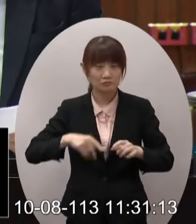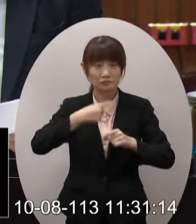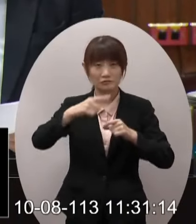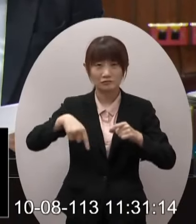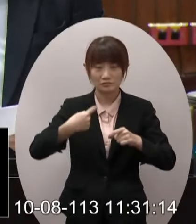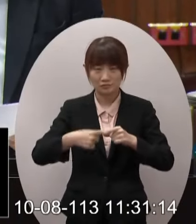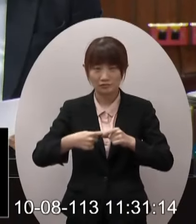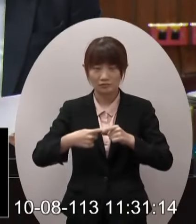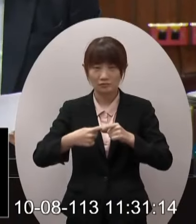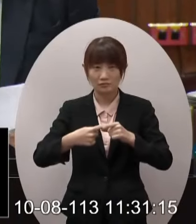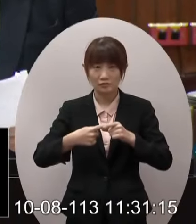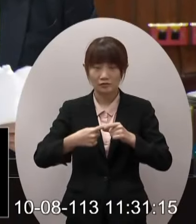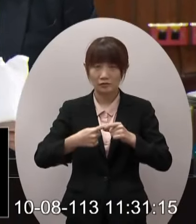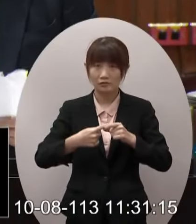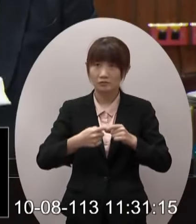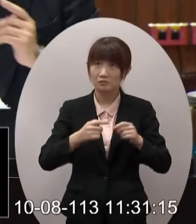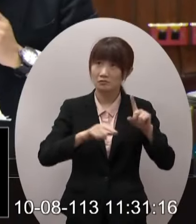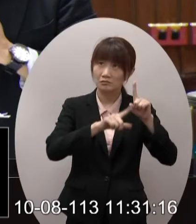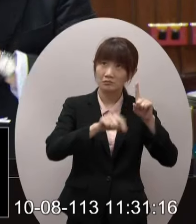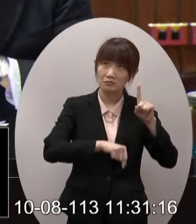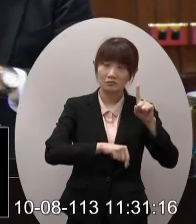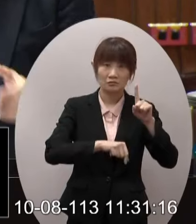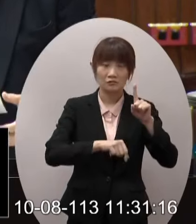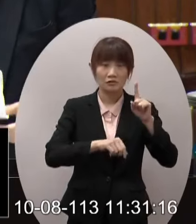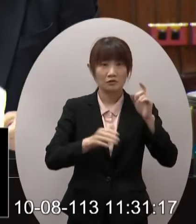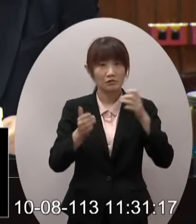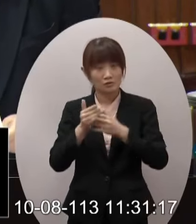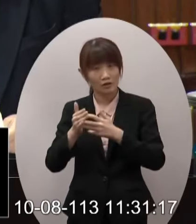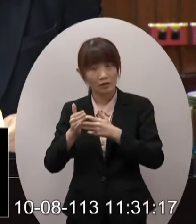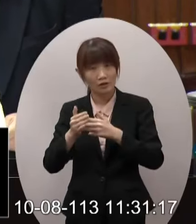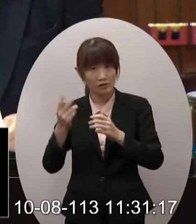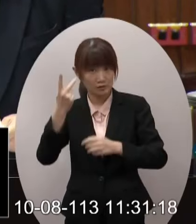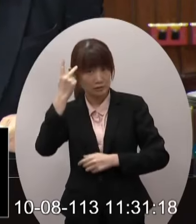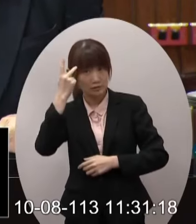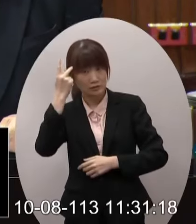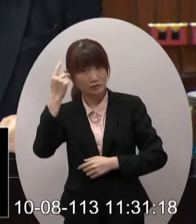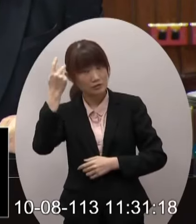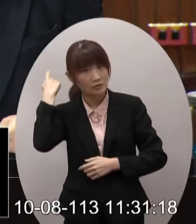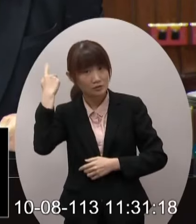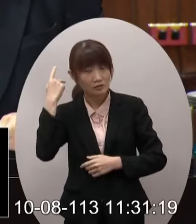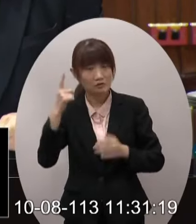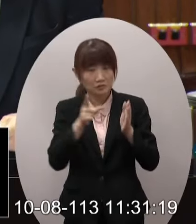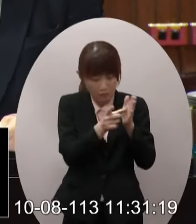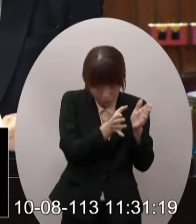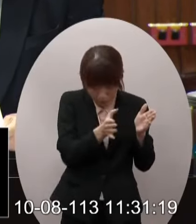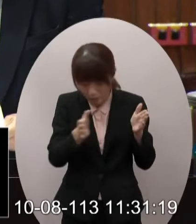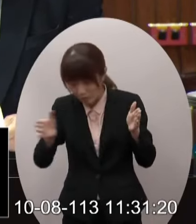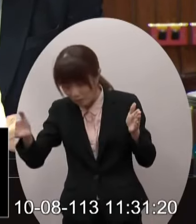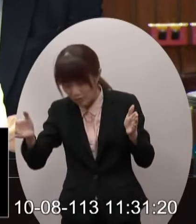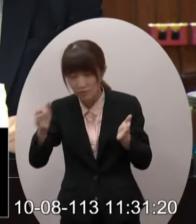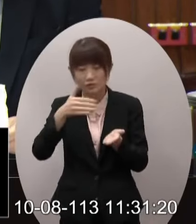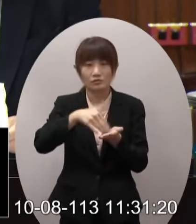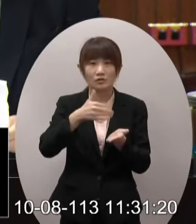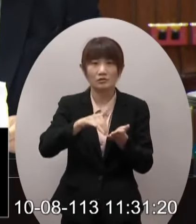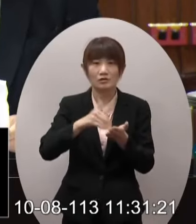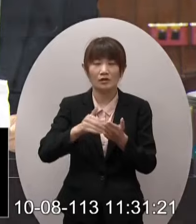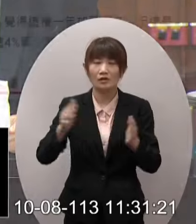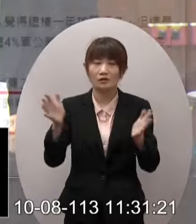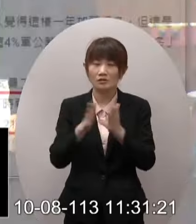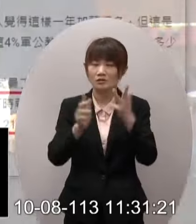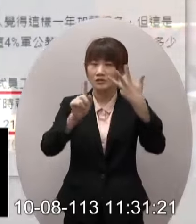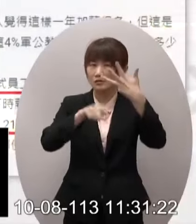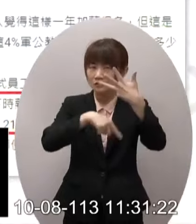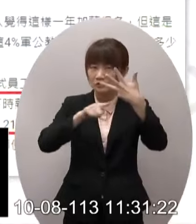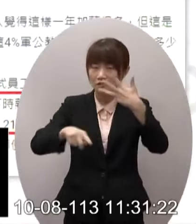到八月份的，到前天的统计呀，到前天的统计，我们已经有